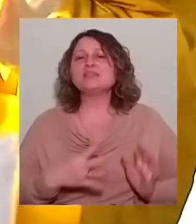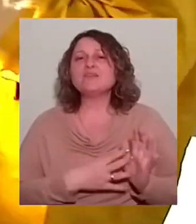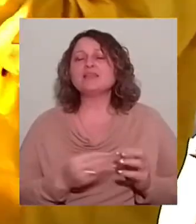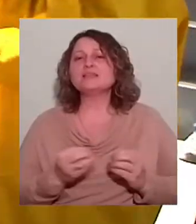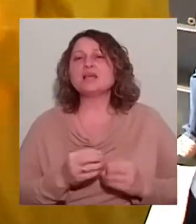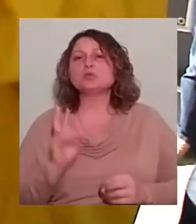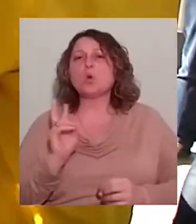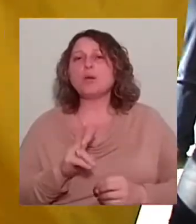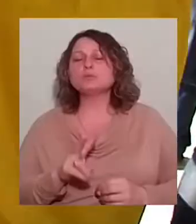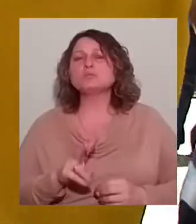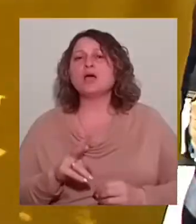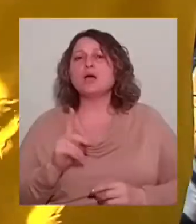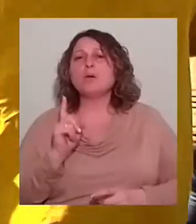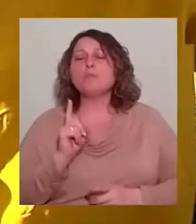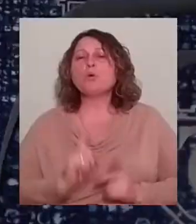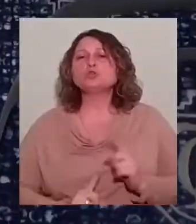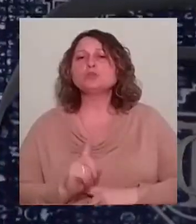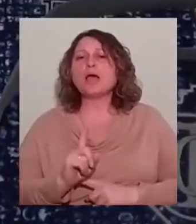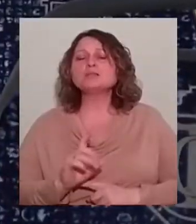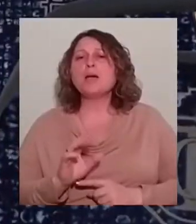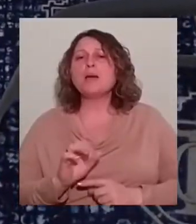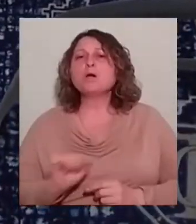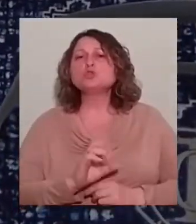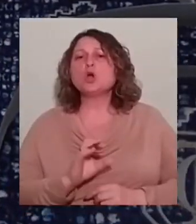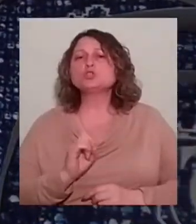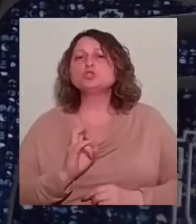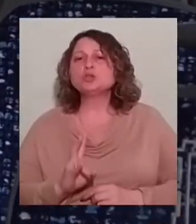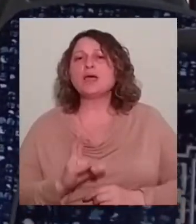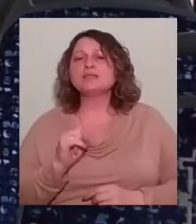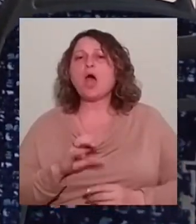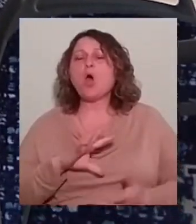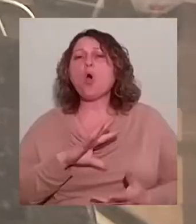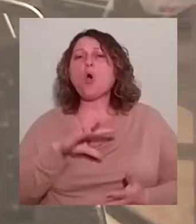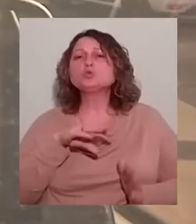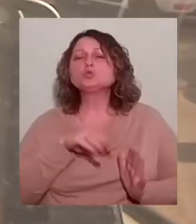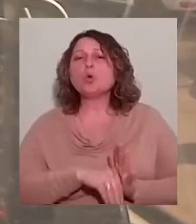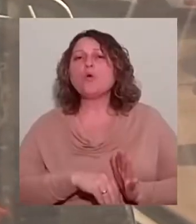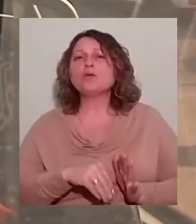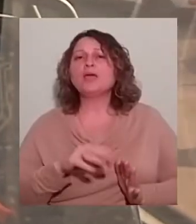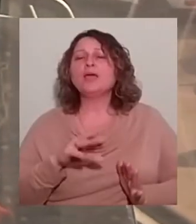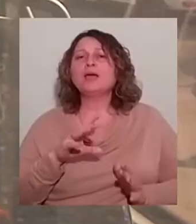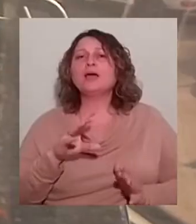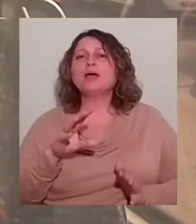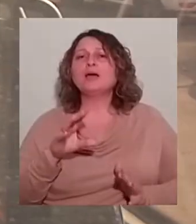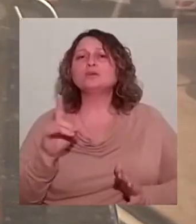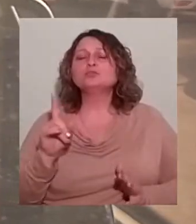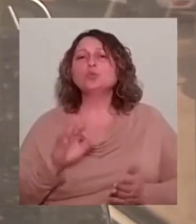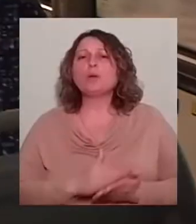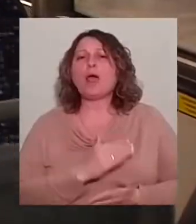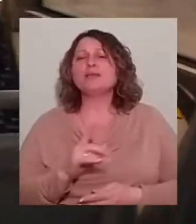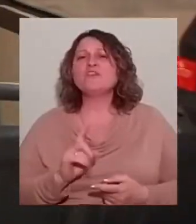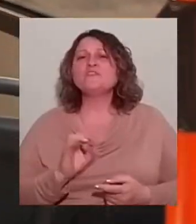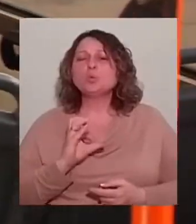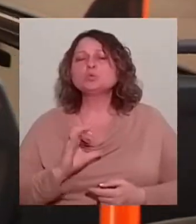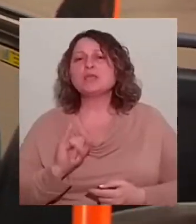тролейбусів починають з підготовки миючих розчинів на основі ферментів, які розщеплюють оболонку вірусів та бактерій. Транспорт піддається знезараженню